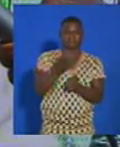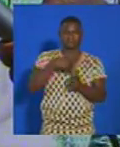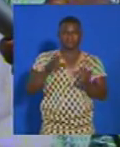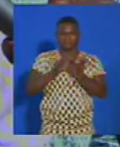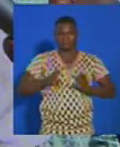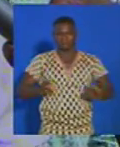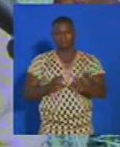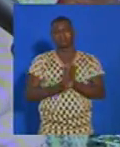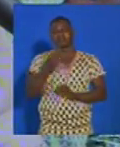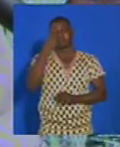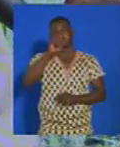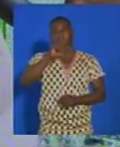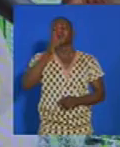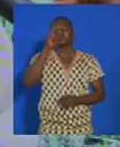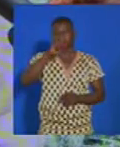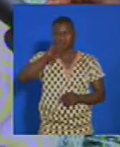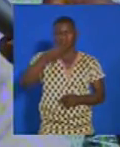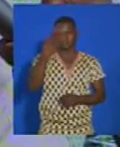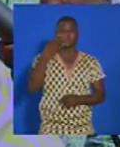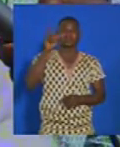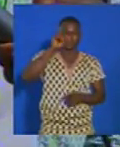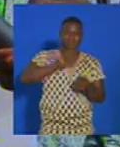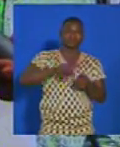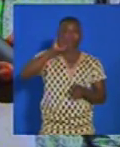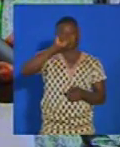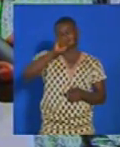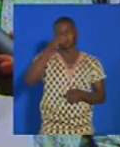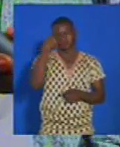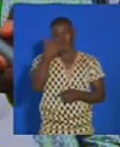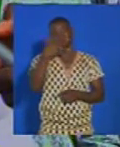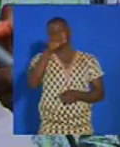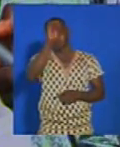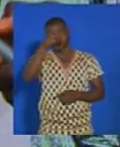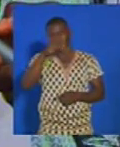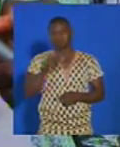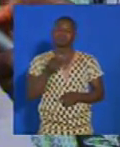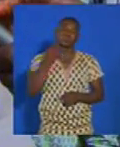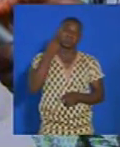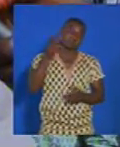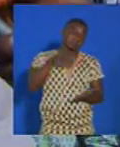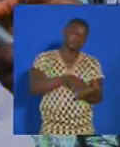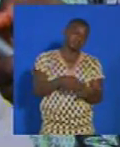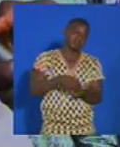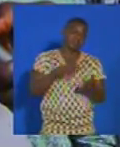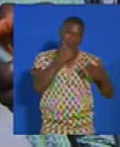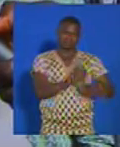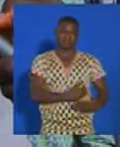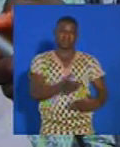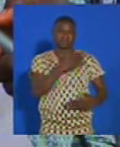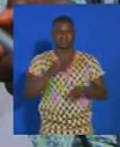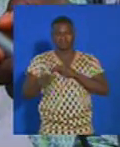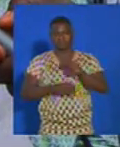de 1,5 à 25%. Vous comprenez que c'est vraiment dérisoire. Et à côté de cette mobilisation